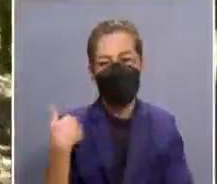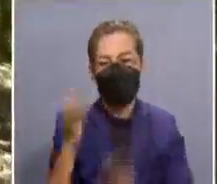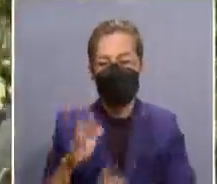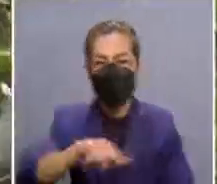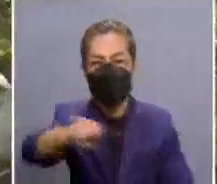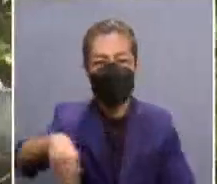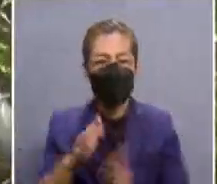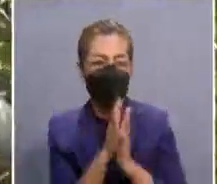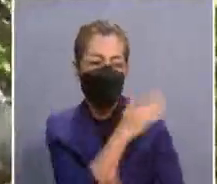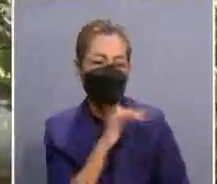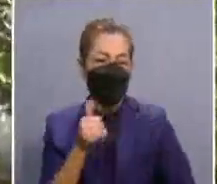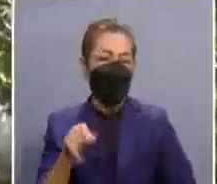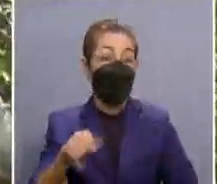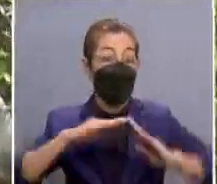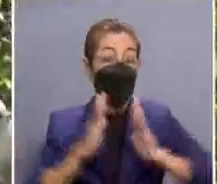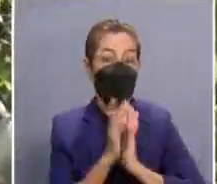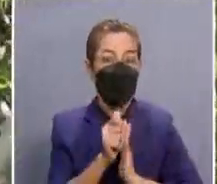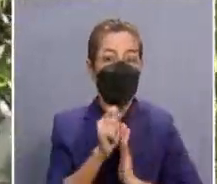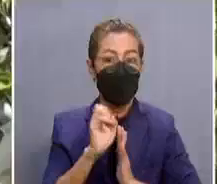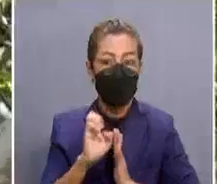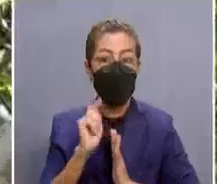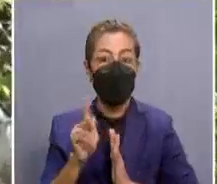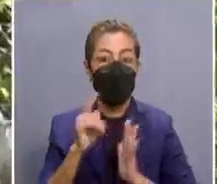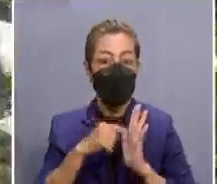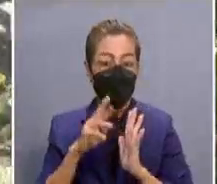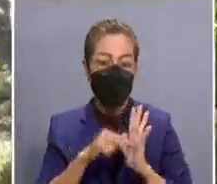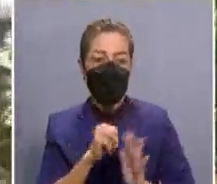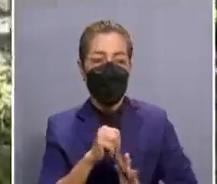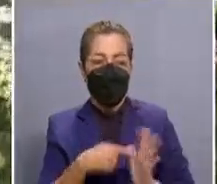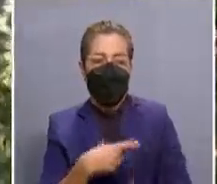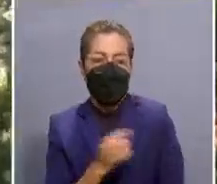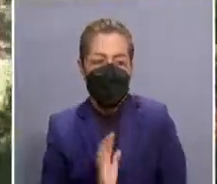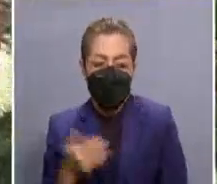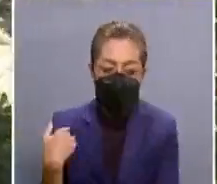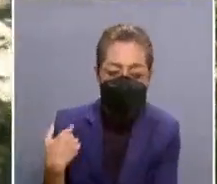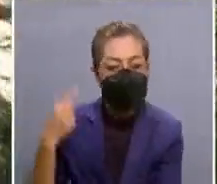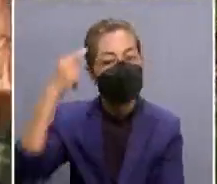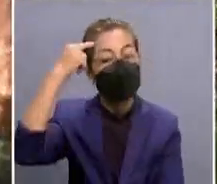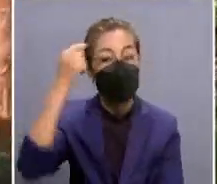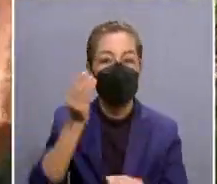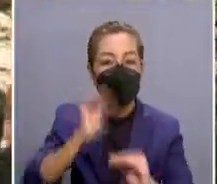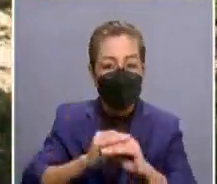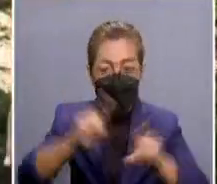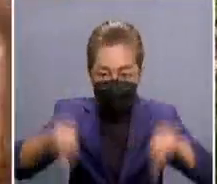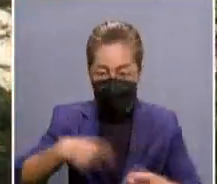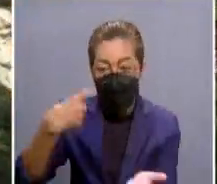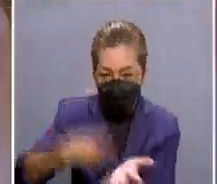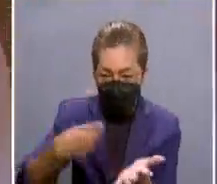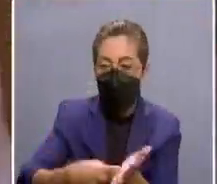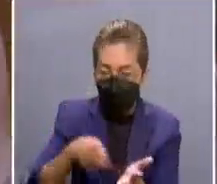ท่านพระสงฆ์เนี่ยจากวัดอินทารามเองปฏิเสธการฉีดวัคซีก็มีค่ะนะแต่พอเป็นการทำประกันชีวิตวัคซีนครอบคลุม